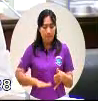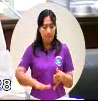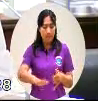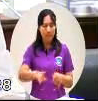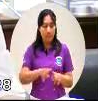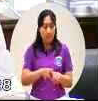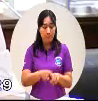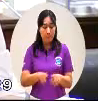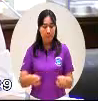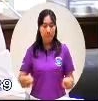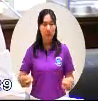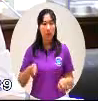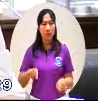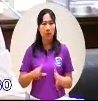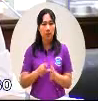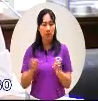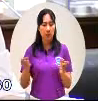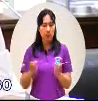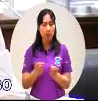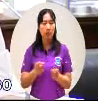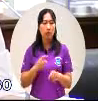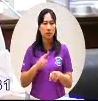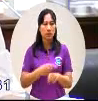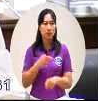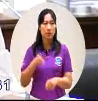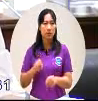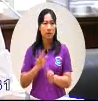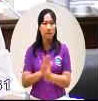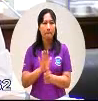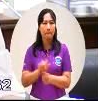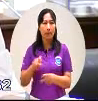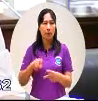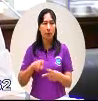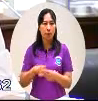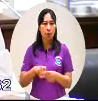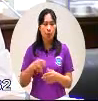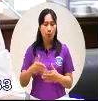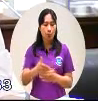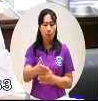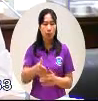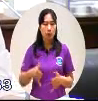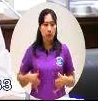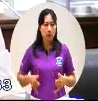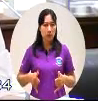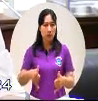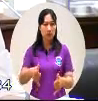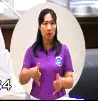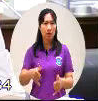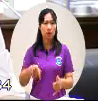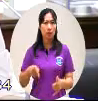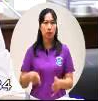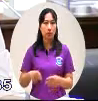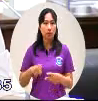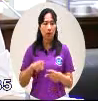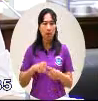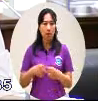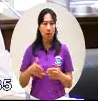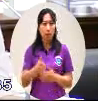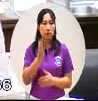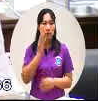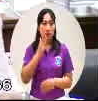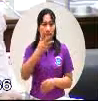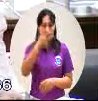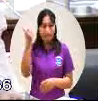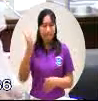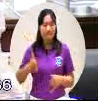的，暂时性做一个工程的道路还是工程的一种变道我想这